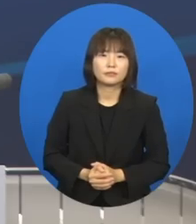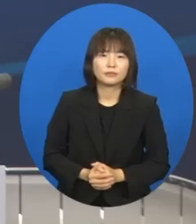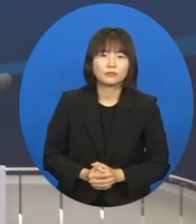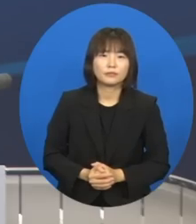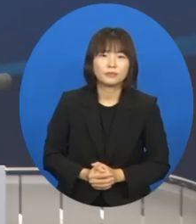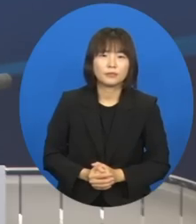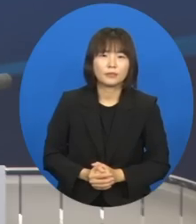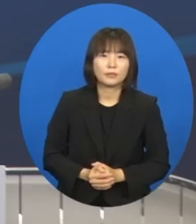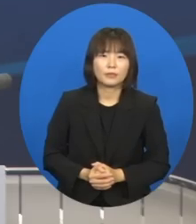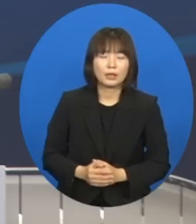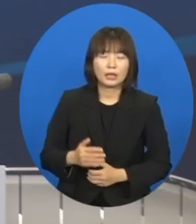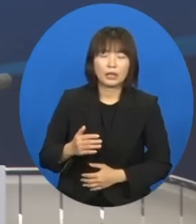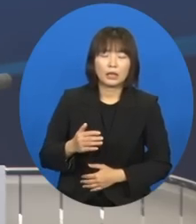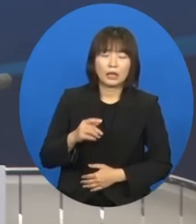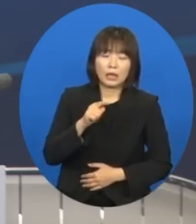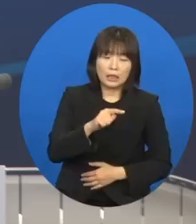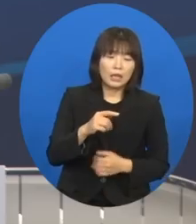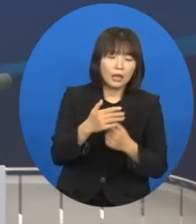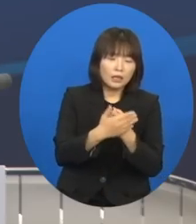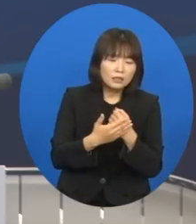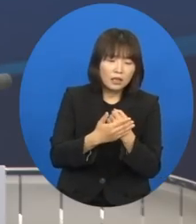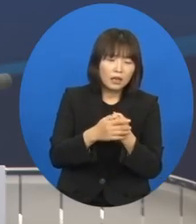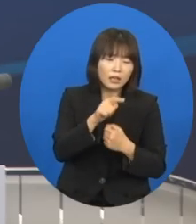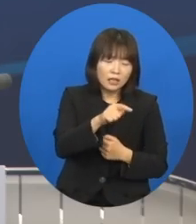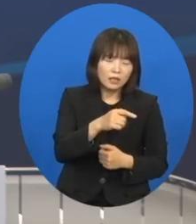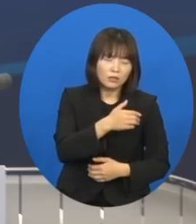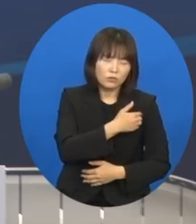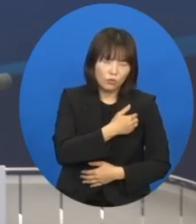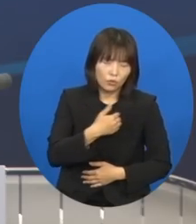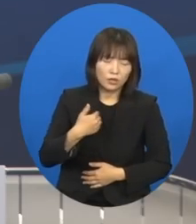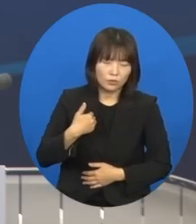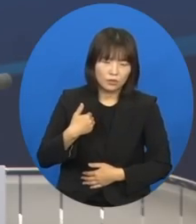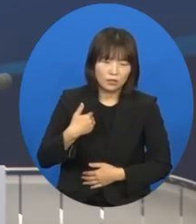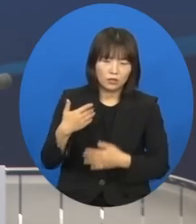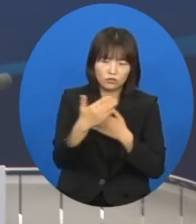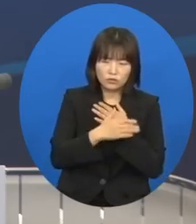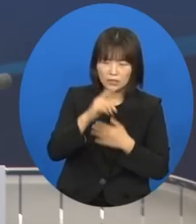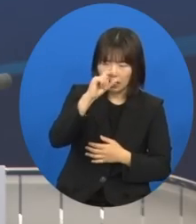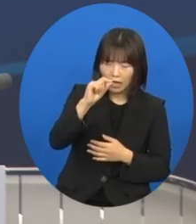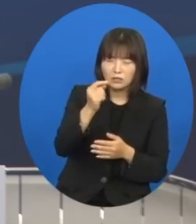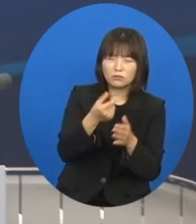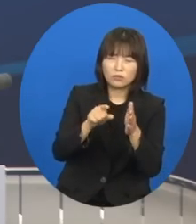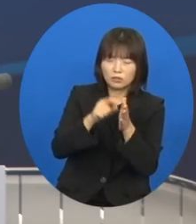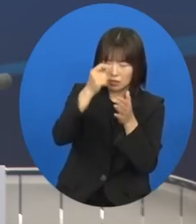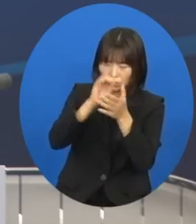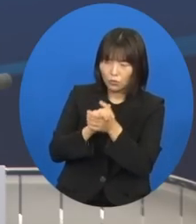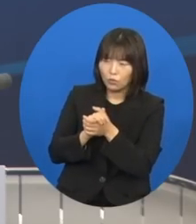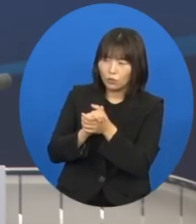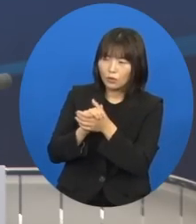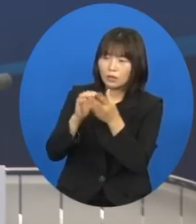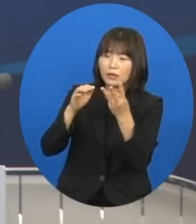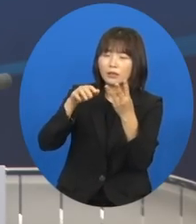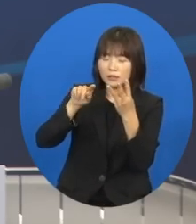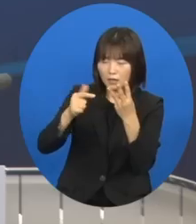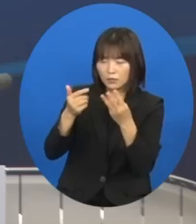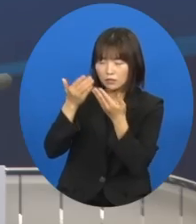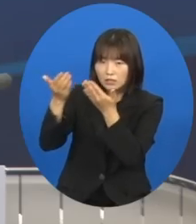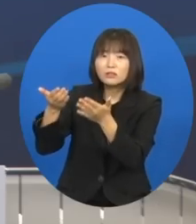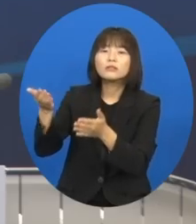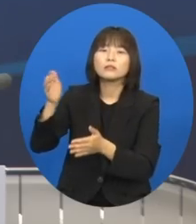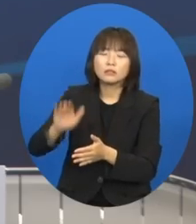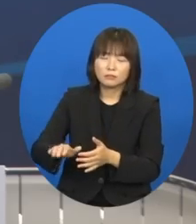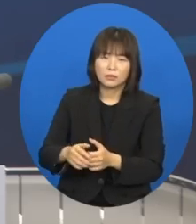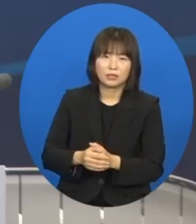내 은혜가 내게 좋다도다. 세 번 육지적 가시를 놓고 기도했지만 하나님 내 은혜가 내게 좋다. 그럴 때 사울이